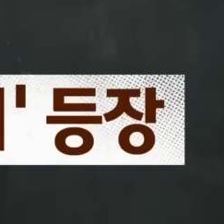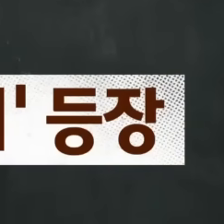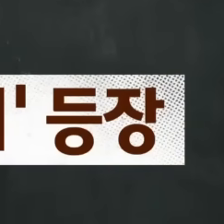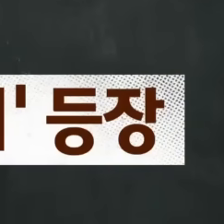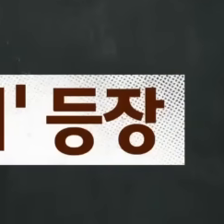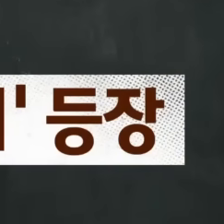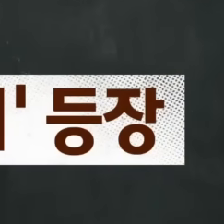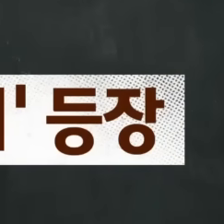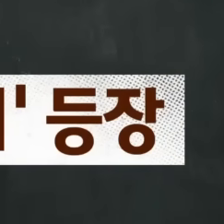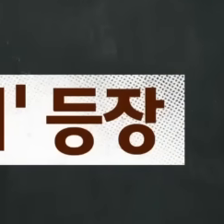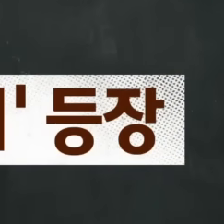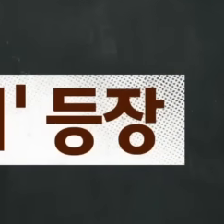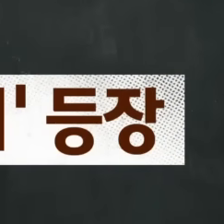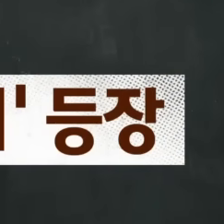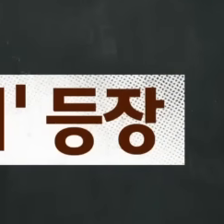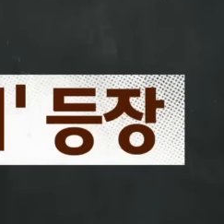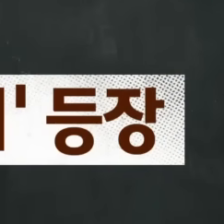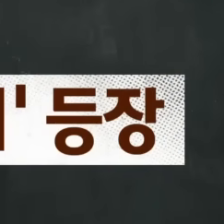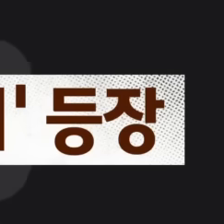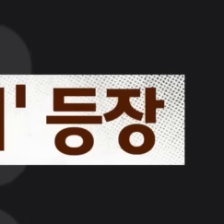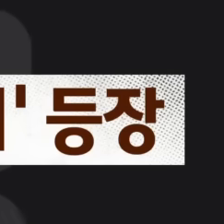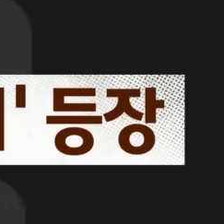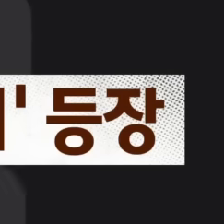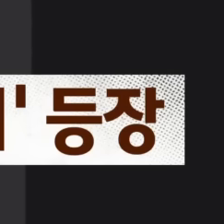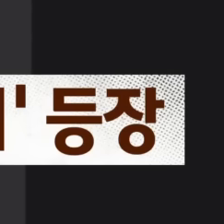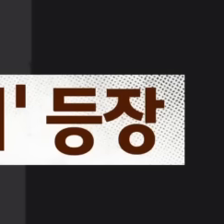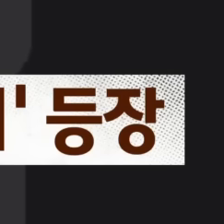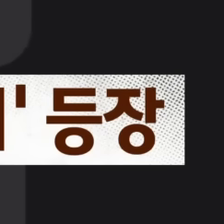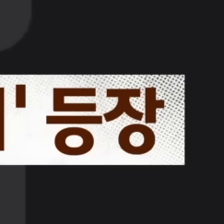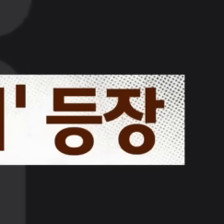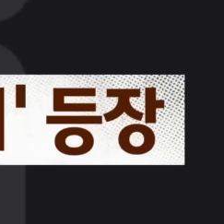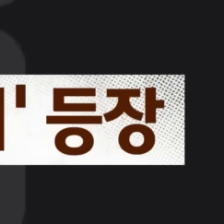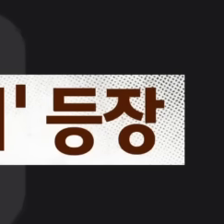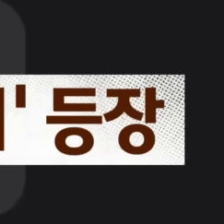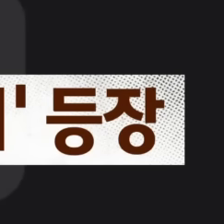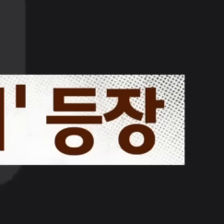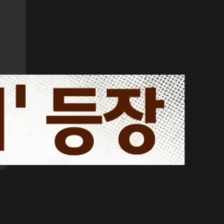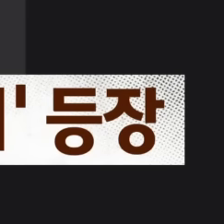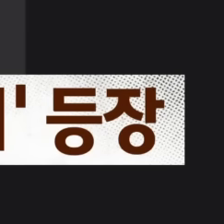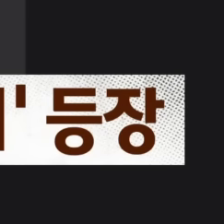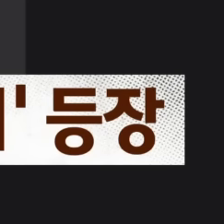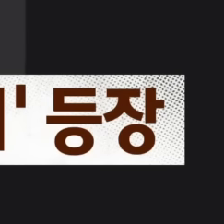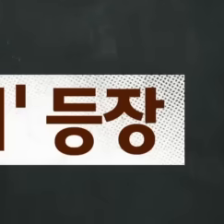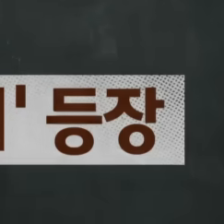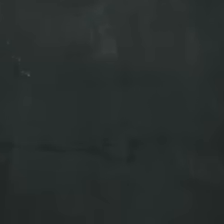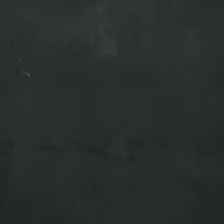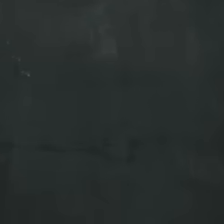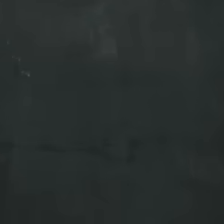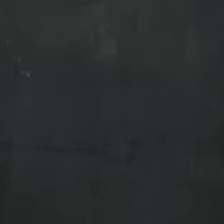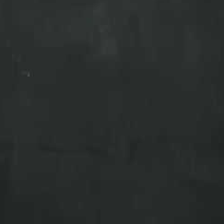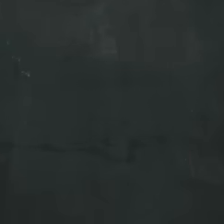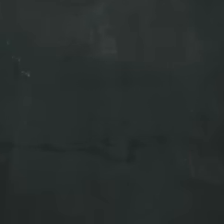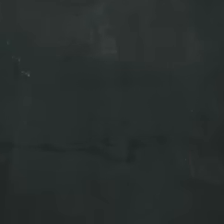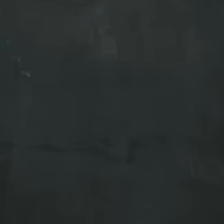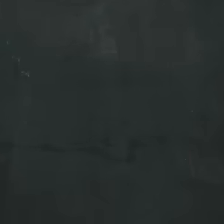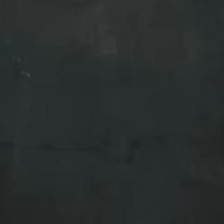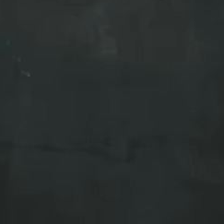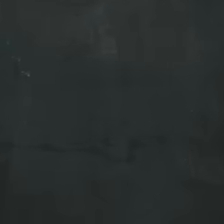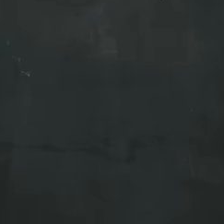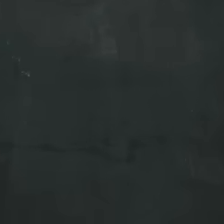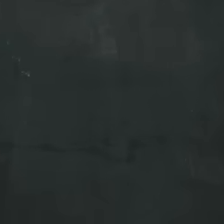소개받은 성이 만나는 당일에 갑자기 에이전시 사이트를 보내주며 돈을 요구했는데 알고 보니 가짜